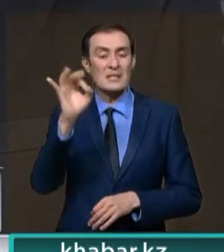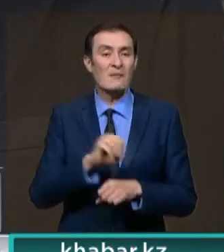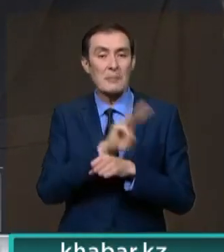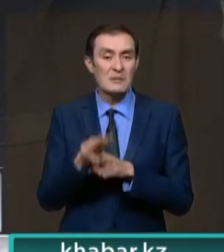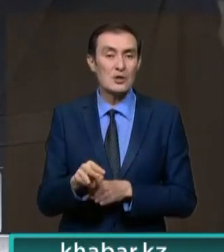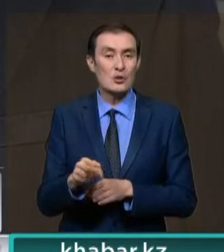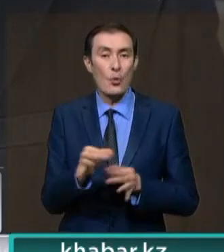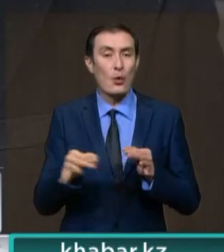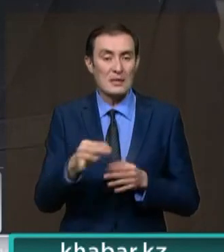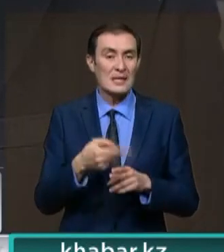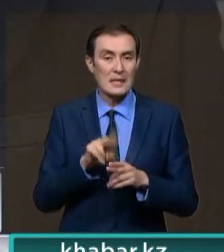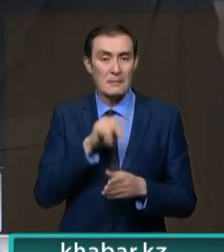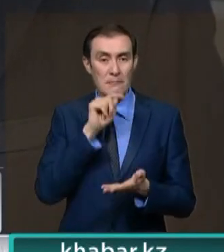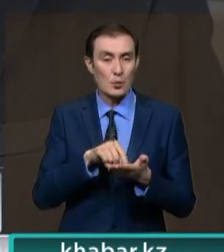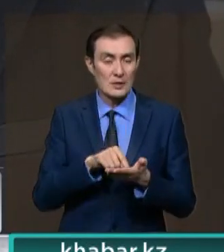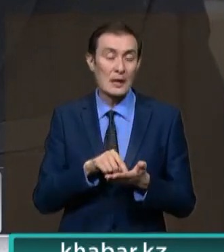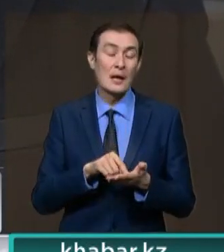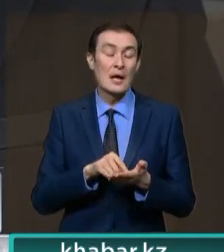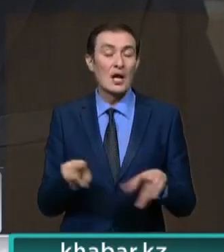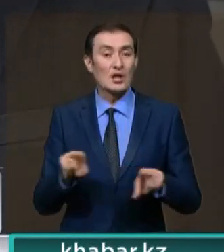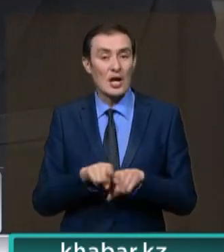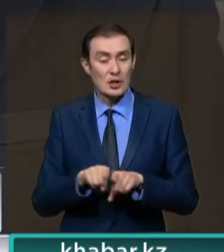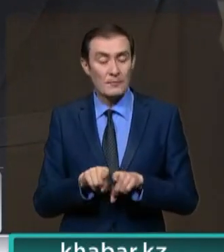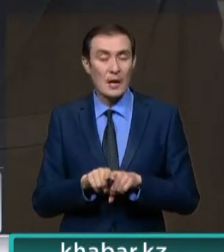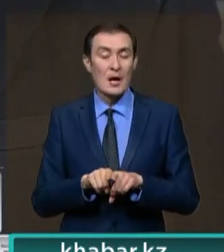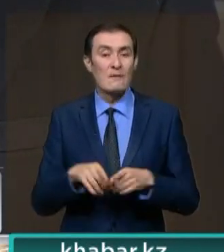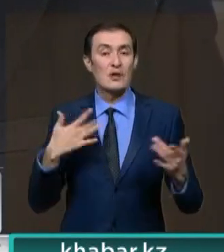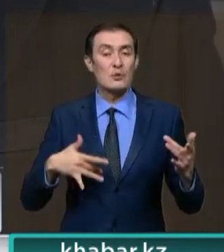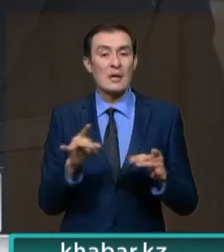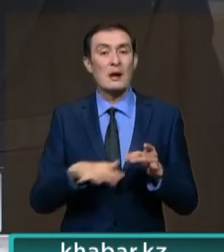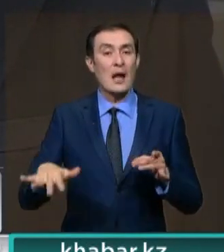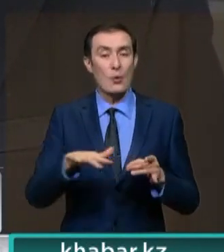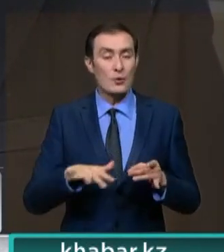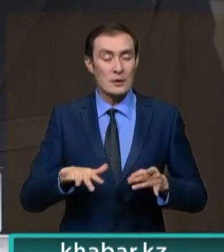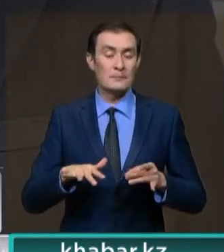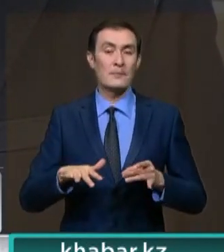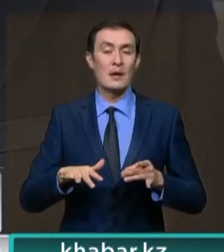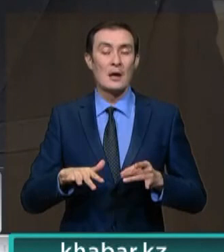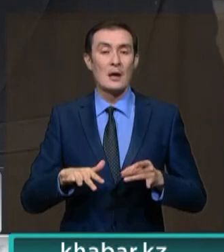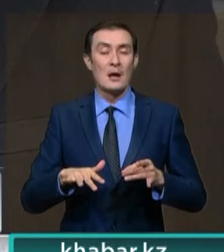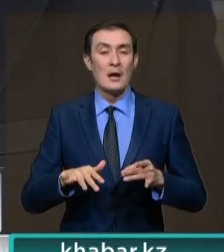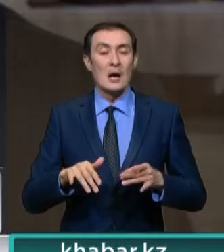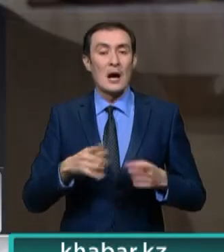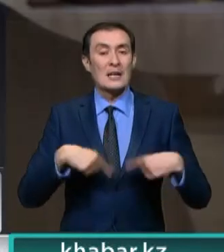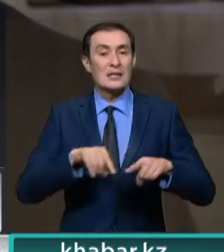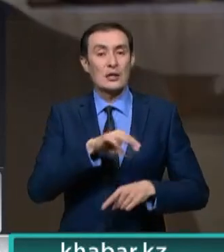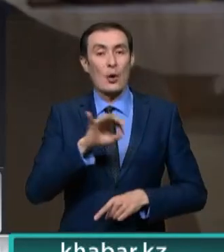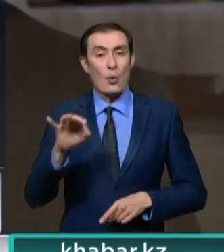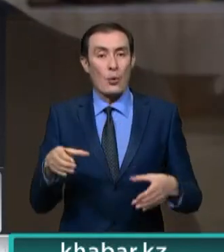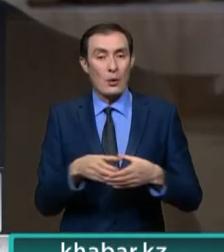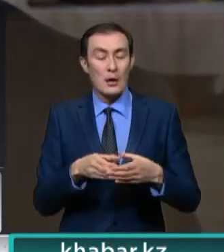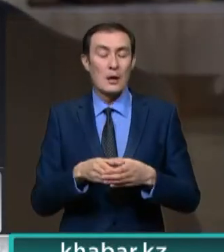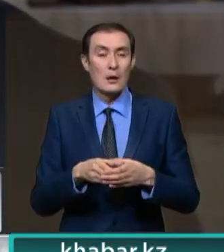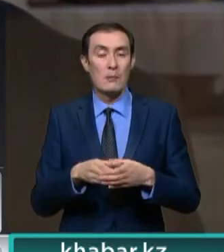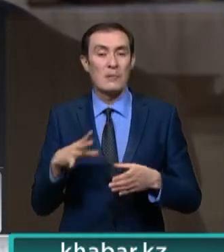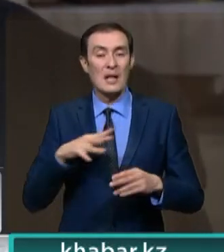обеспечивать область этим продуктом. Кроме этого, в Жамбылском районе товарищество ограниченной ответственности в этом году